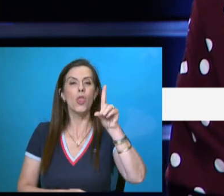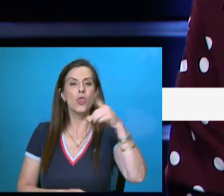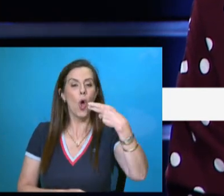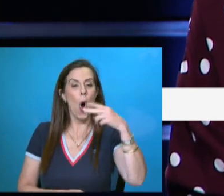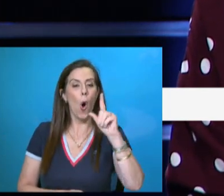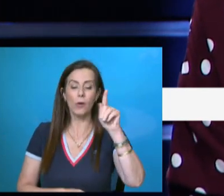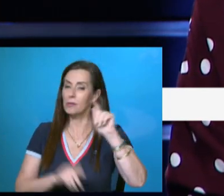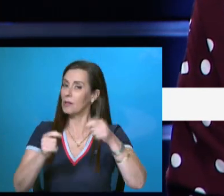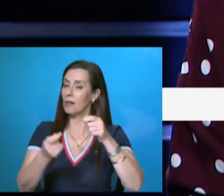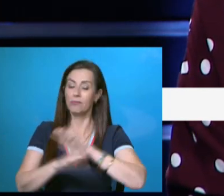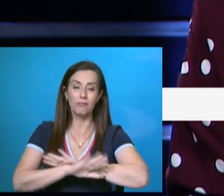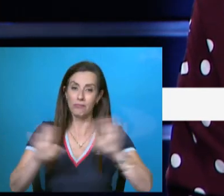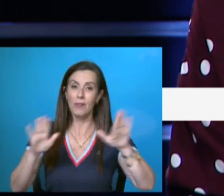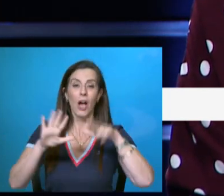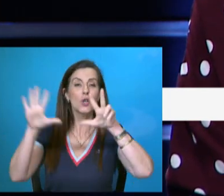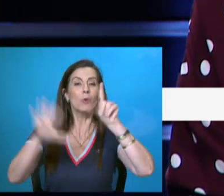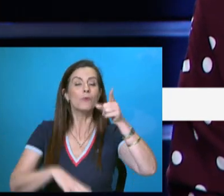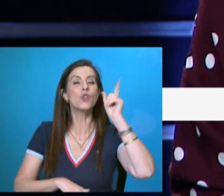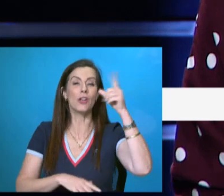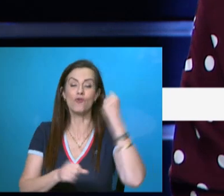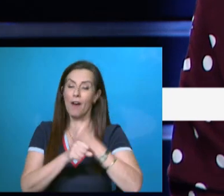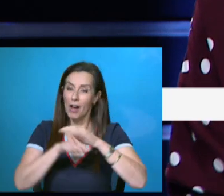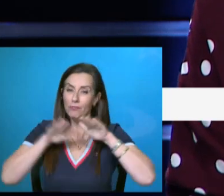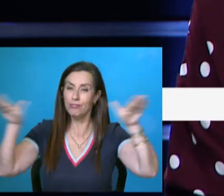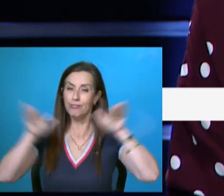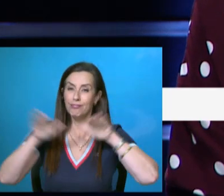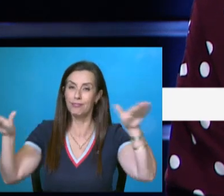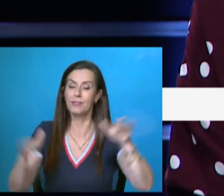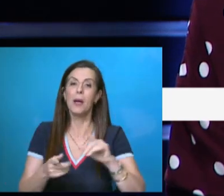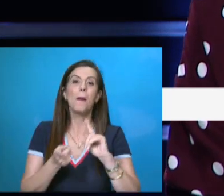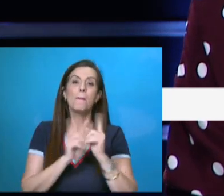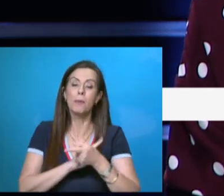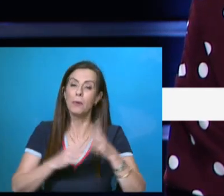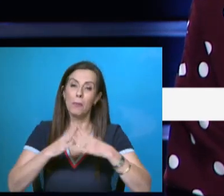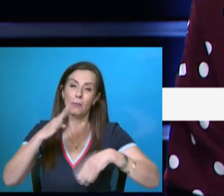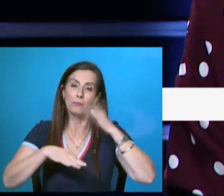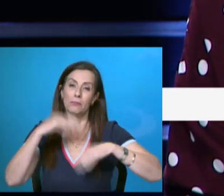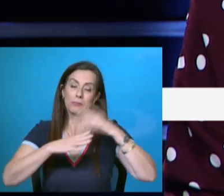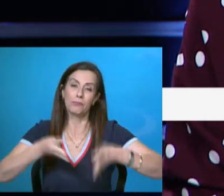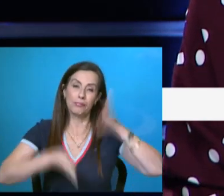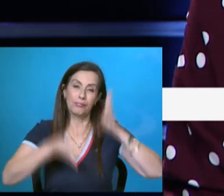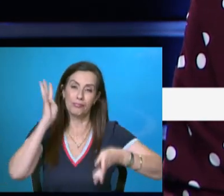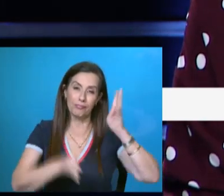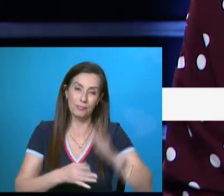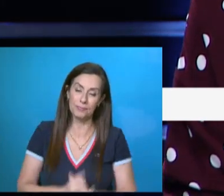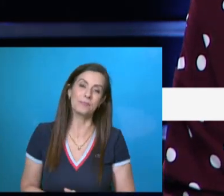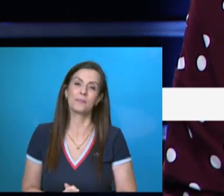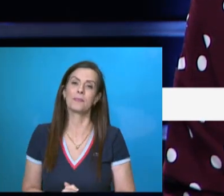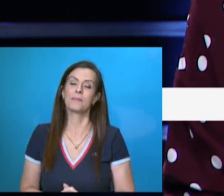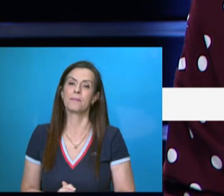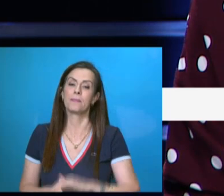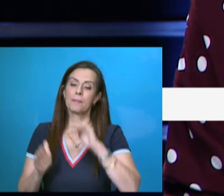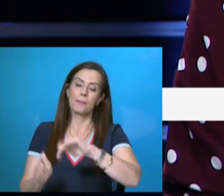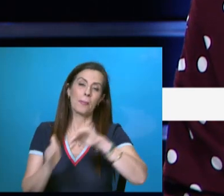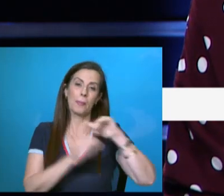לחצות אחרי 81 שנות שירות במקומו. פרויקט נדלני, עוד נדבר על זה. ראש הממשלה בנימין נתניהו